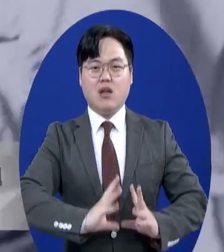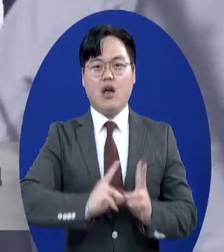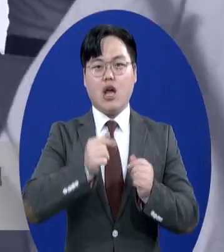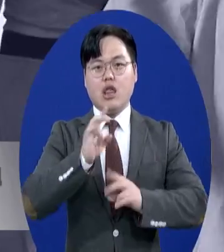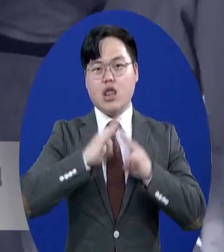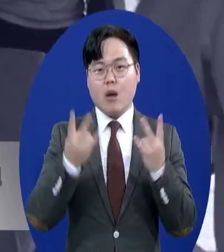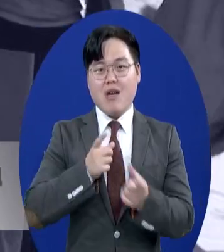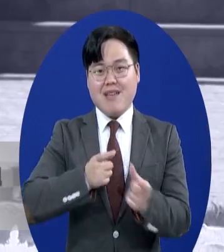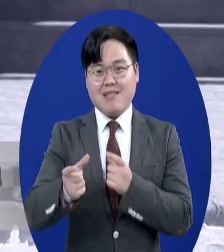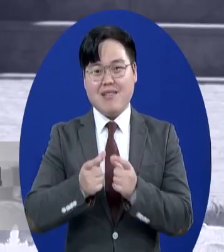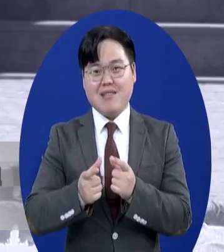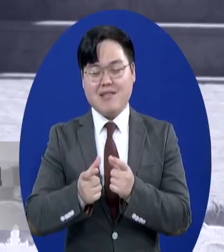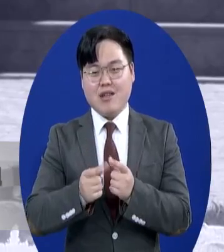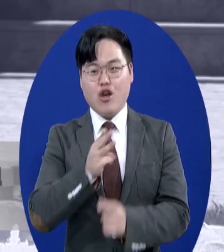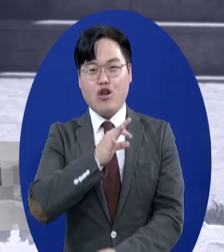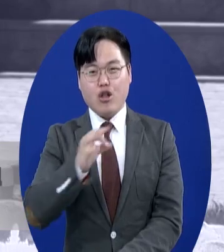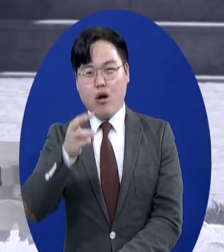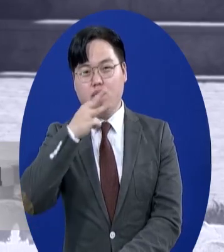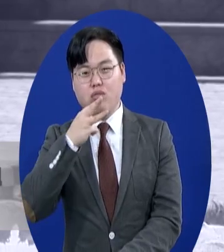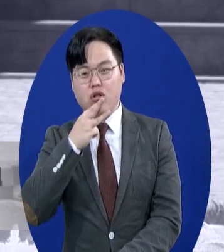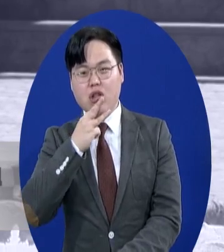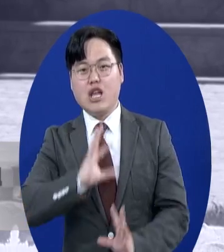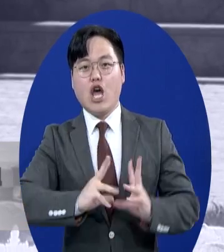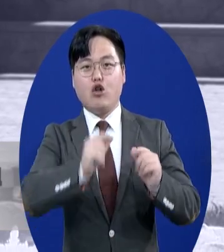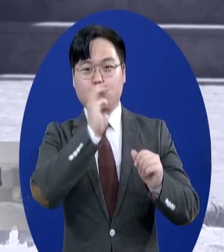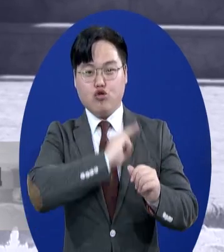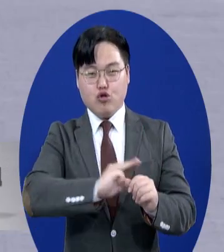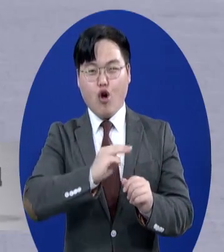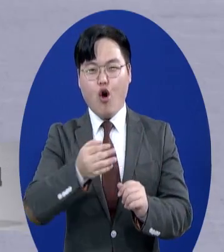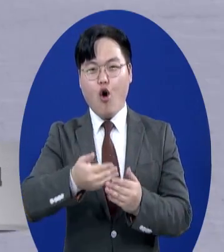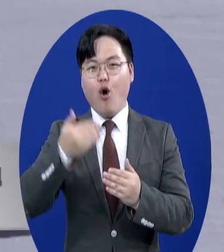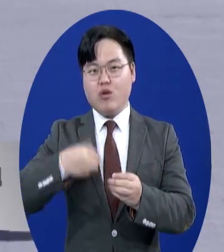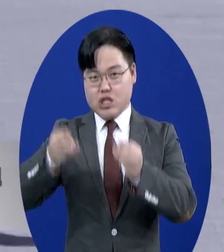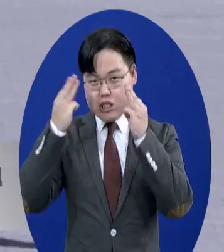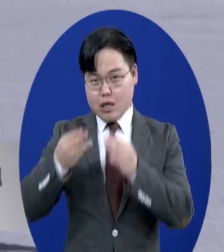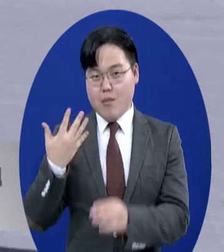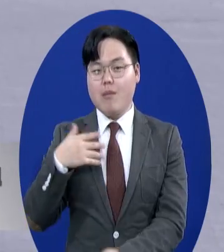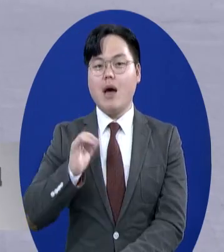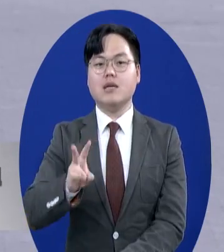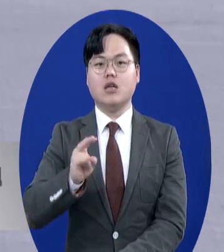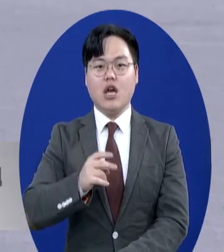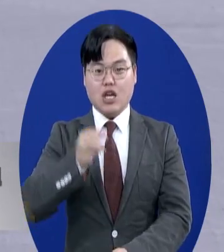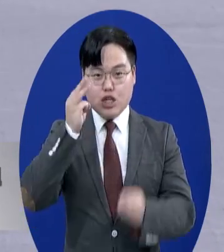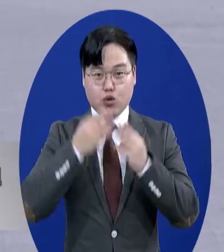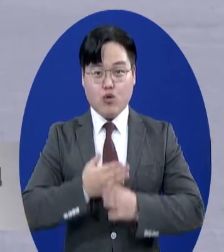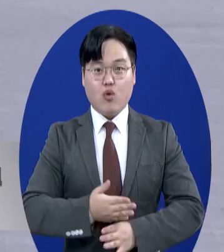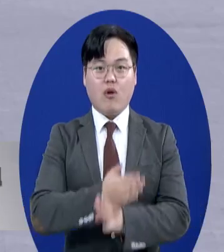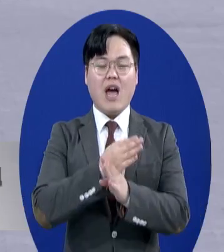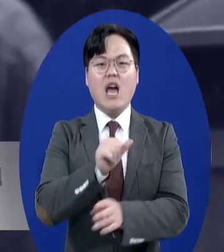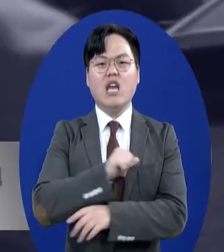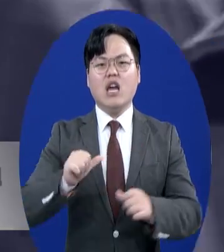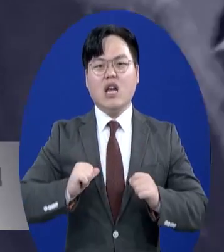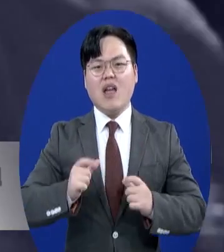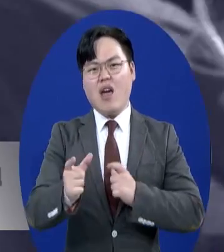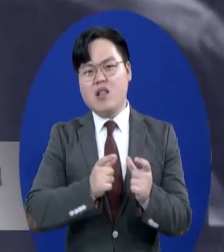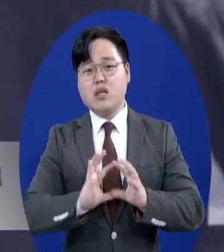үзүүлэлтүүд нилээн сайжирсан байх юм тооцооллыг гаргаж анх шийдвэр гаргасан. Гэтэл яг шийдвэр дуусах хугацаанд иргэдийн эдийн засгийн чадвар яг сайжирсан